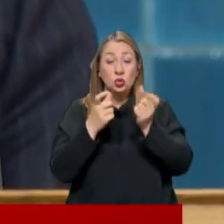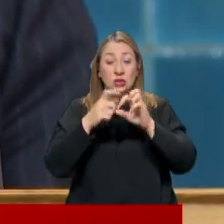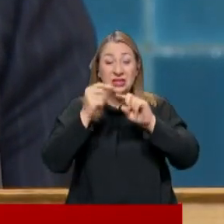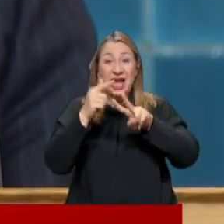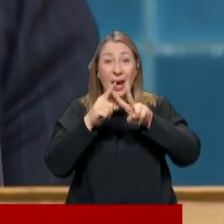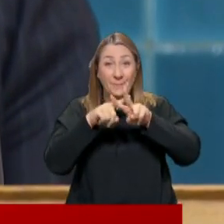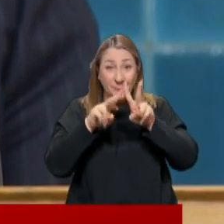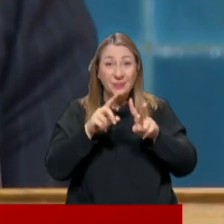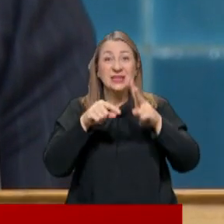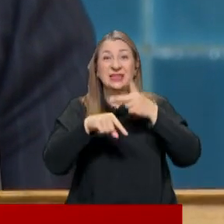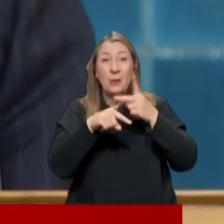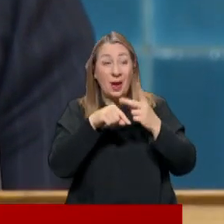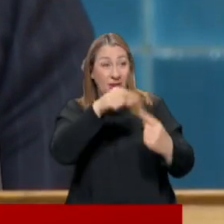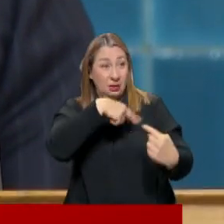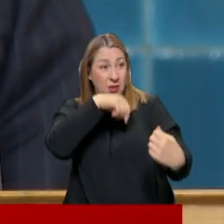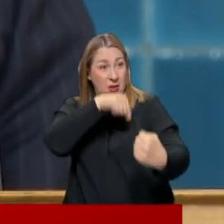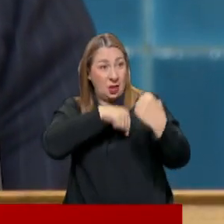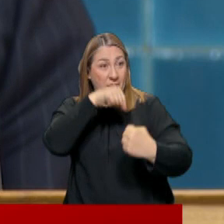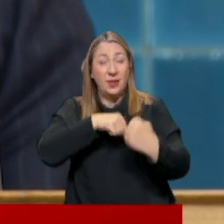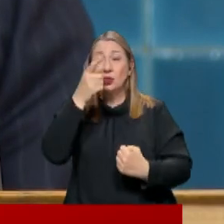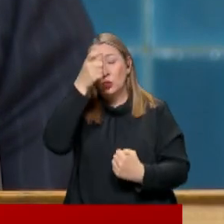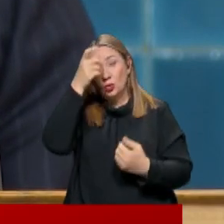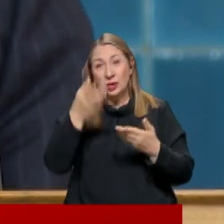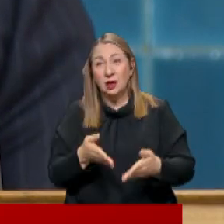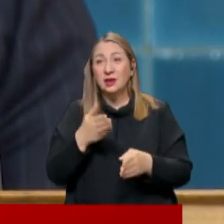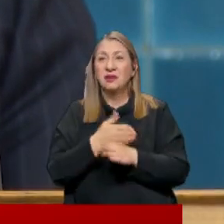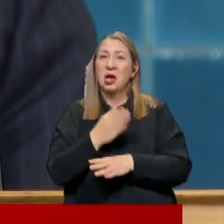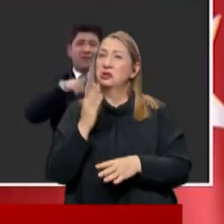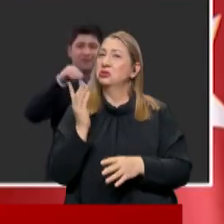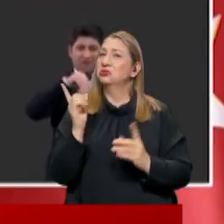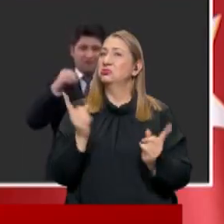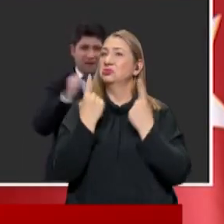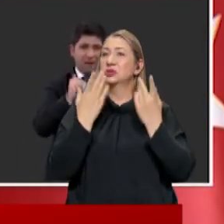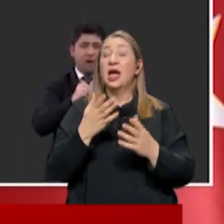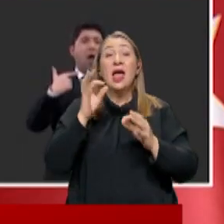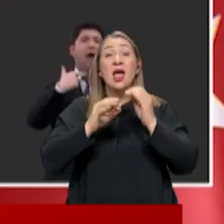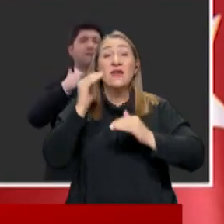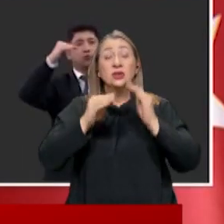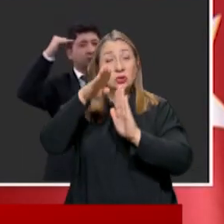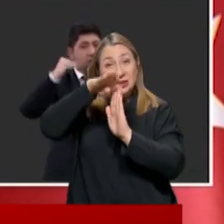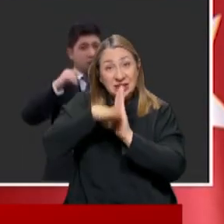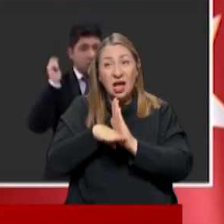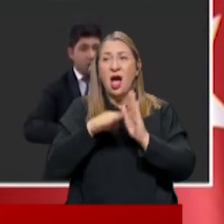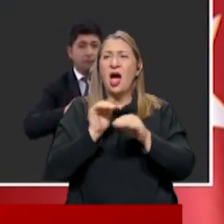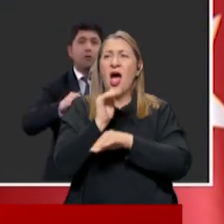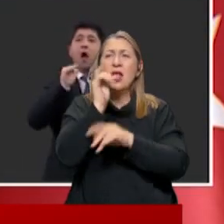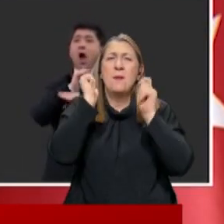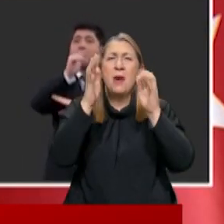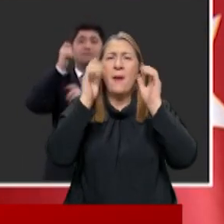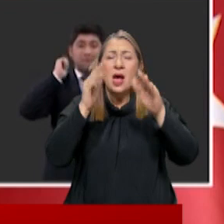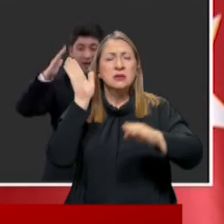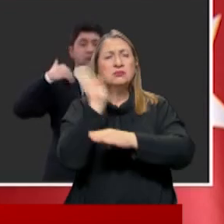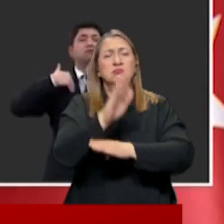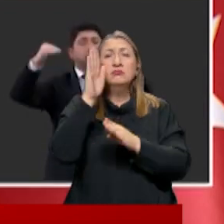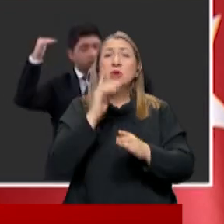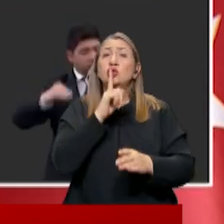lazim bab ve ile rekabet eden bir Türkiye gerçekten ibretlik epilasyonu indirme Hayat pahalılığını